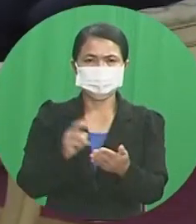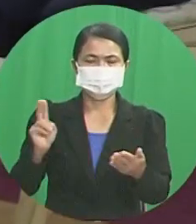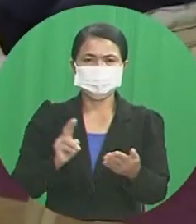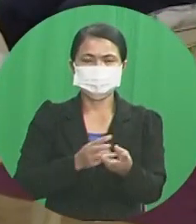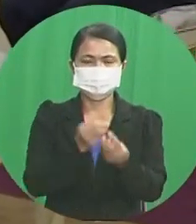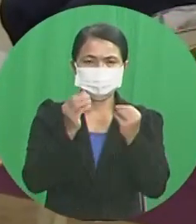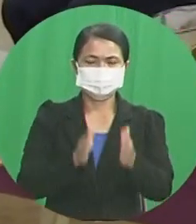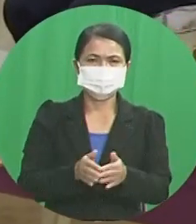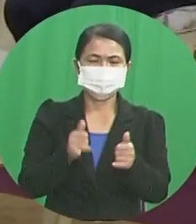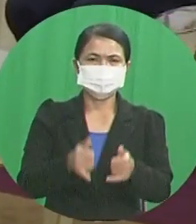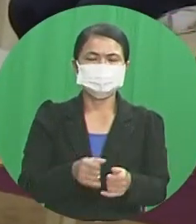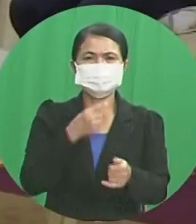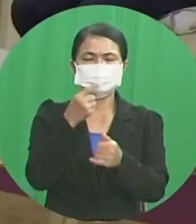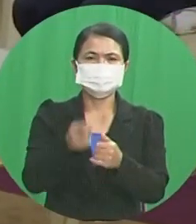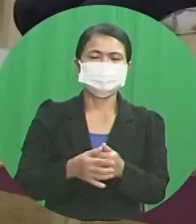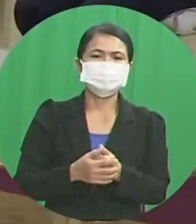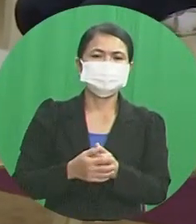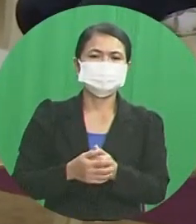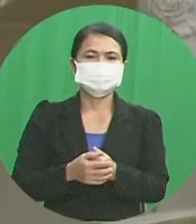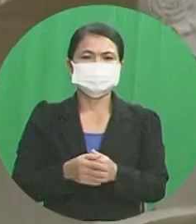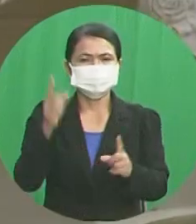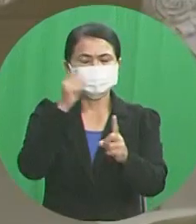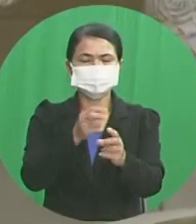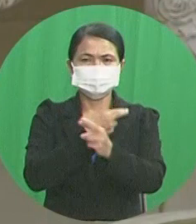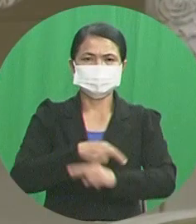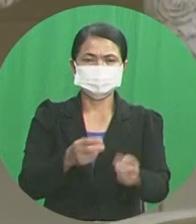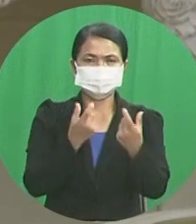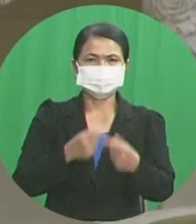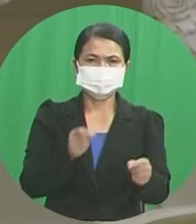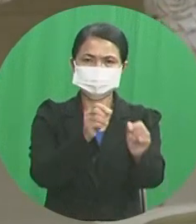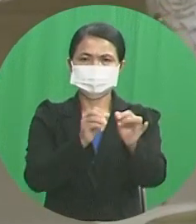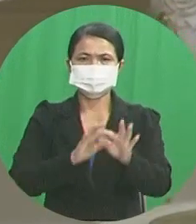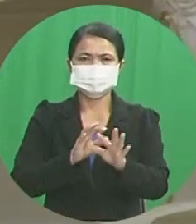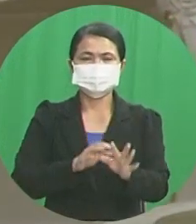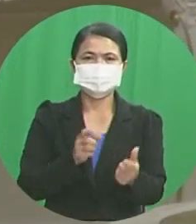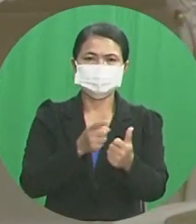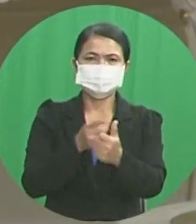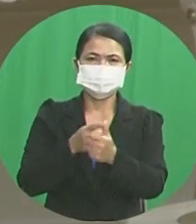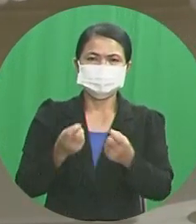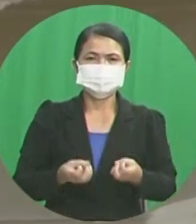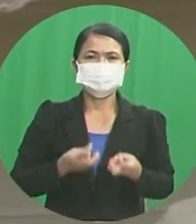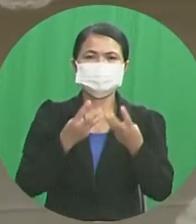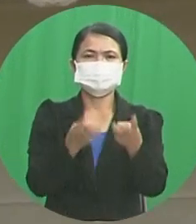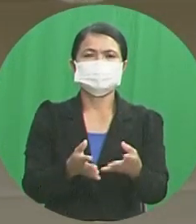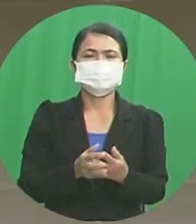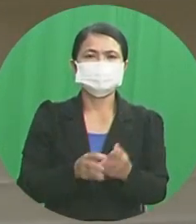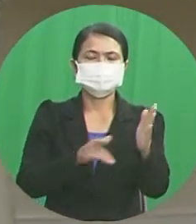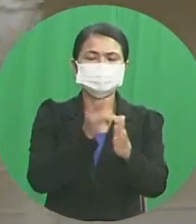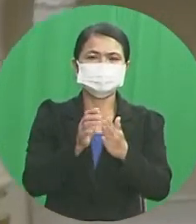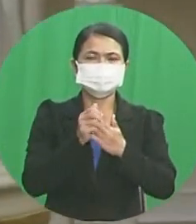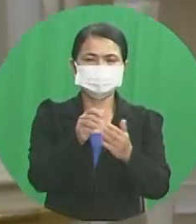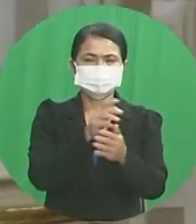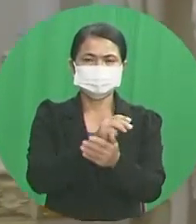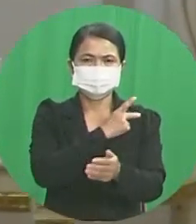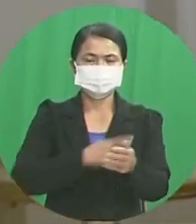ឧបនាយករដ្ឋមន្ត្រីក៏បានជម្រាបជូនថាដើម្បីត្រៀមខ្លួនដោះស្រាយហានិភ័យចម្បងចម្បងជាយថាហេតុរាជរដ្ឋាភិបាលកម្ពុ